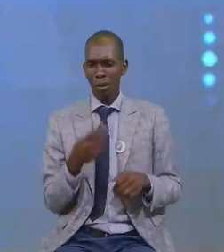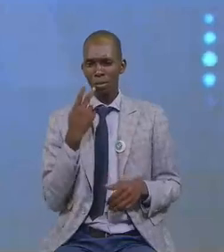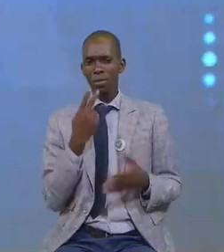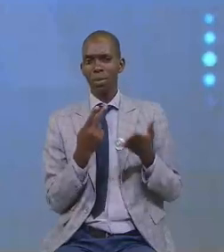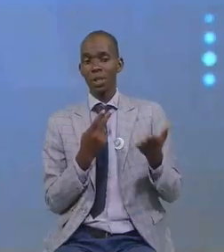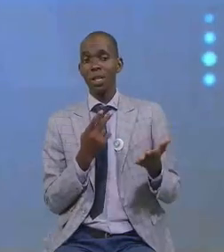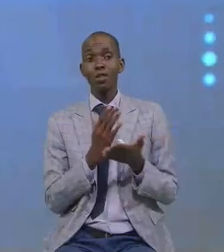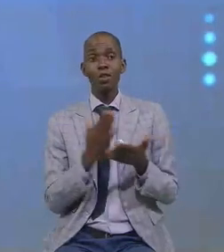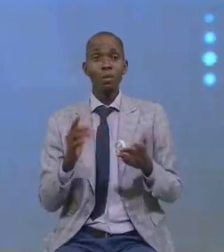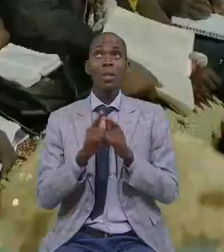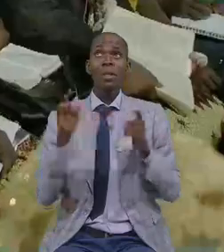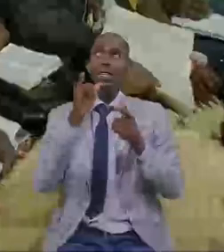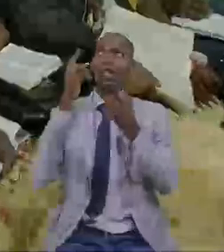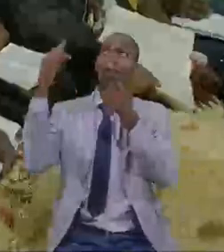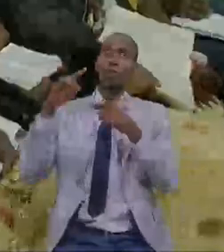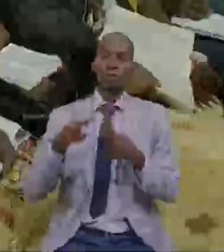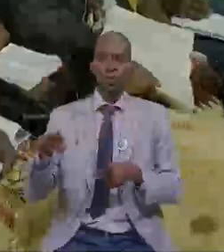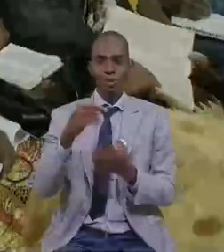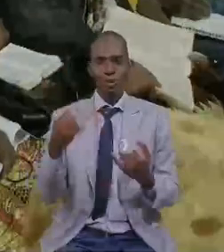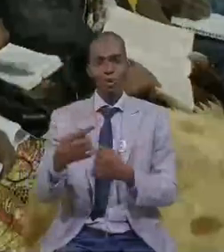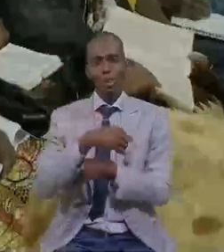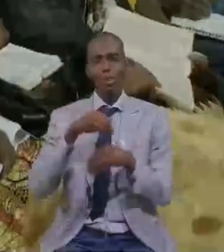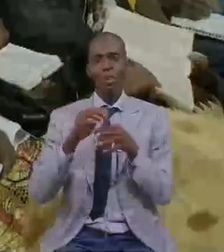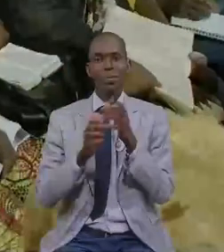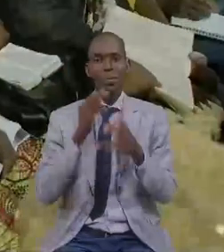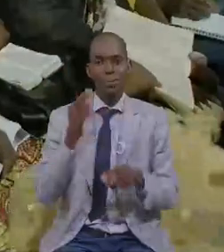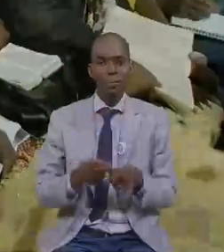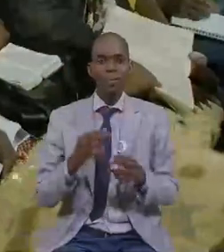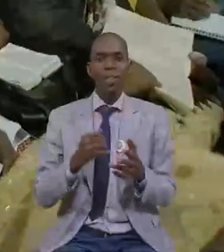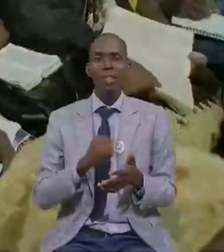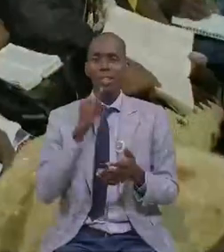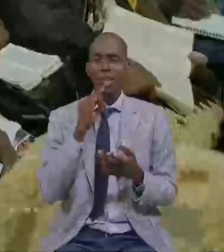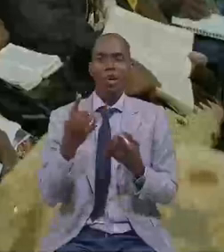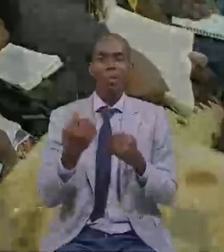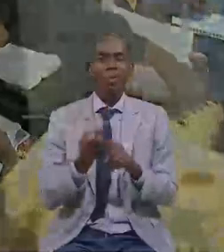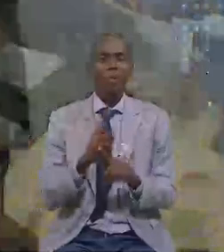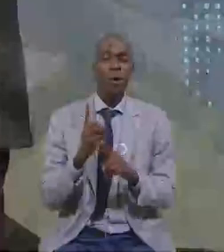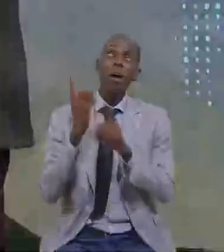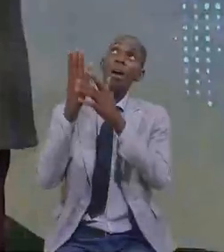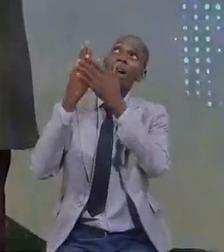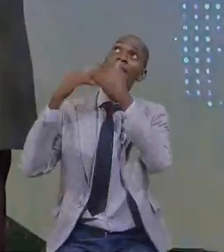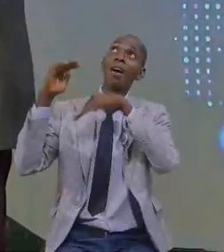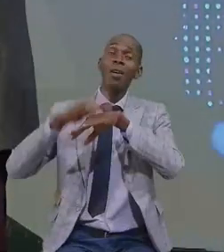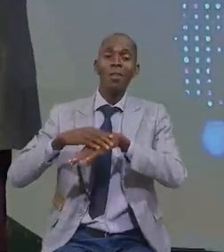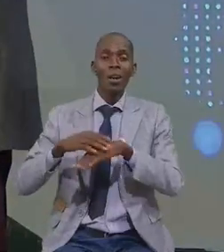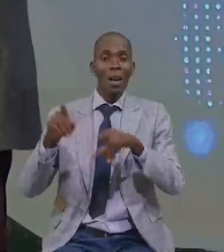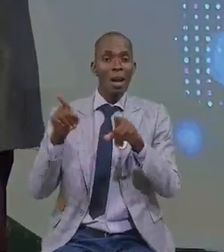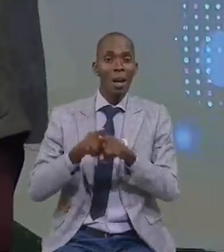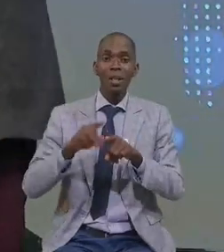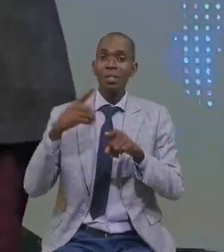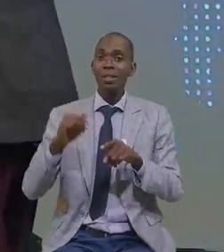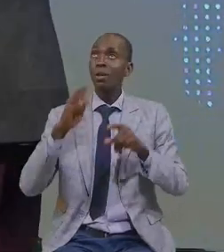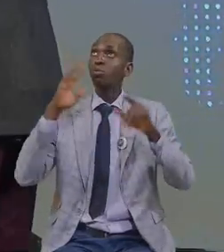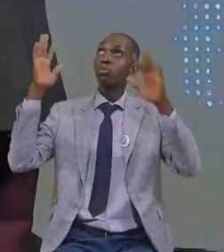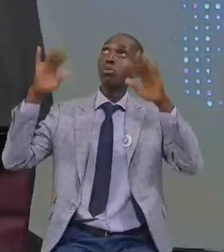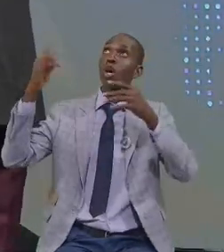chose de grand vous arrivera ce jour. Cela vient du ciel. Et comme la pluie vient